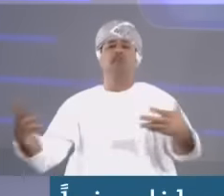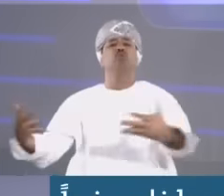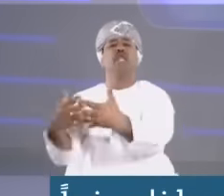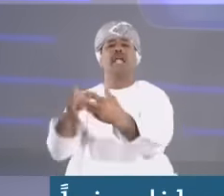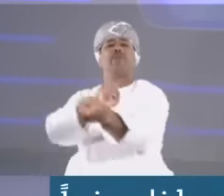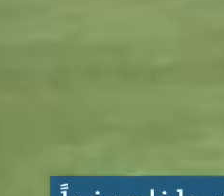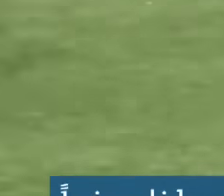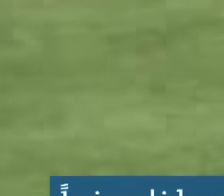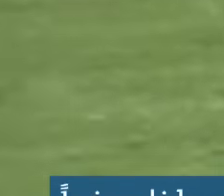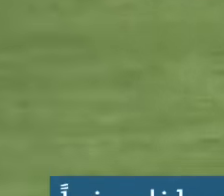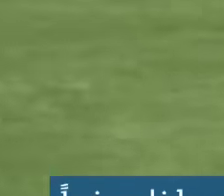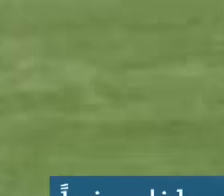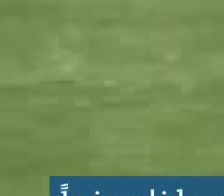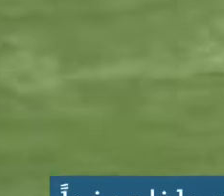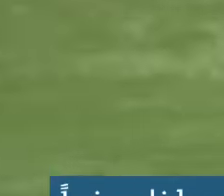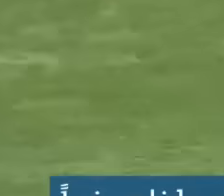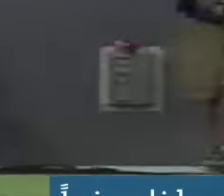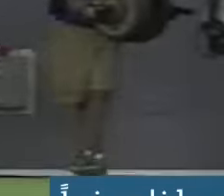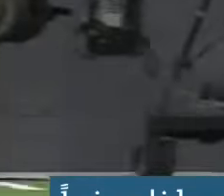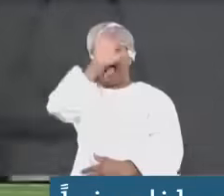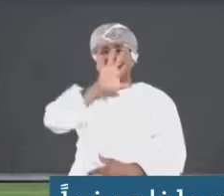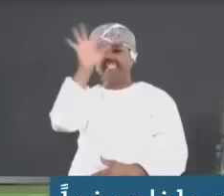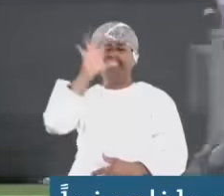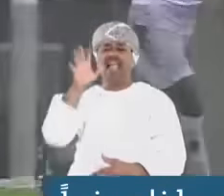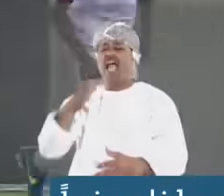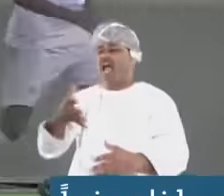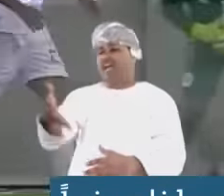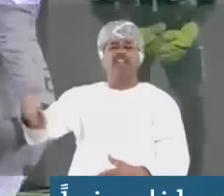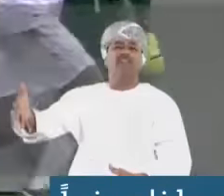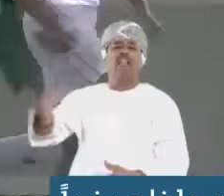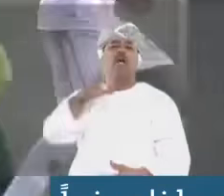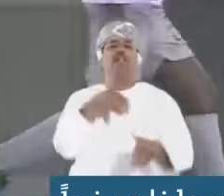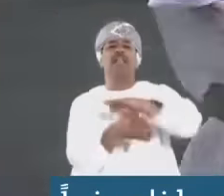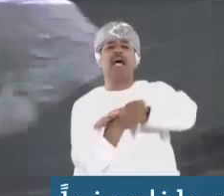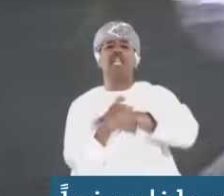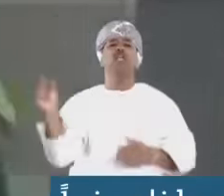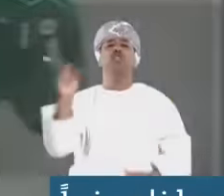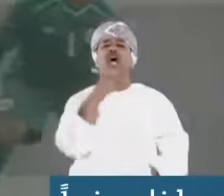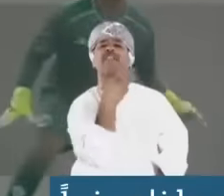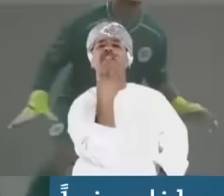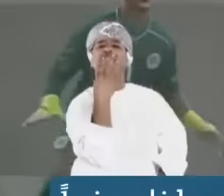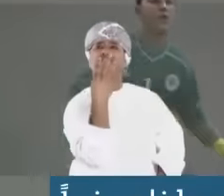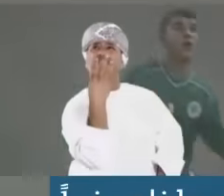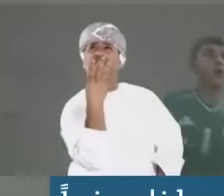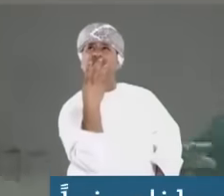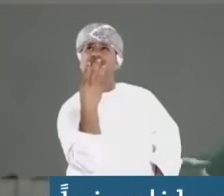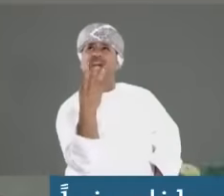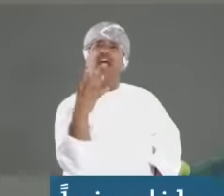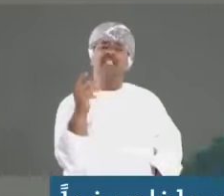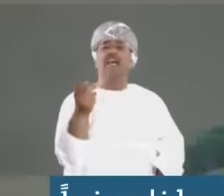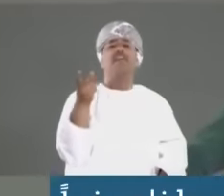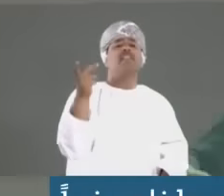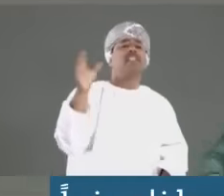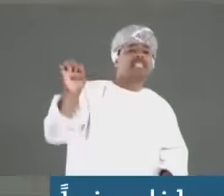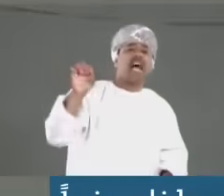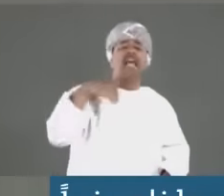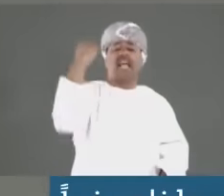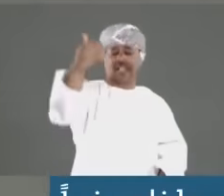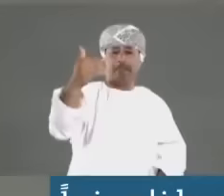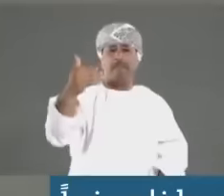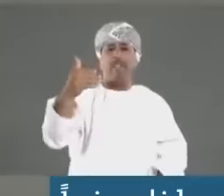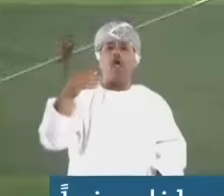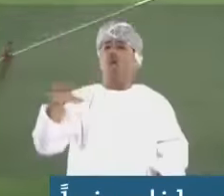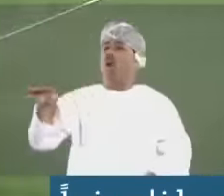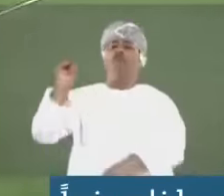في نهائيات كأس آسيا للناشئين التي سوف تقام في سبتمبر القادم بالهند. واستدعى مدرب المنتخب